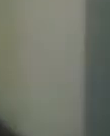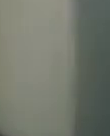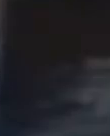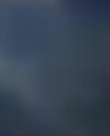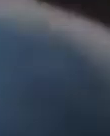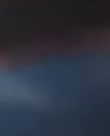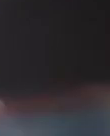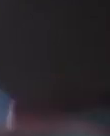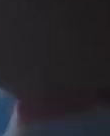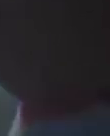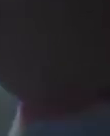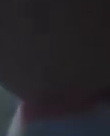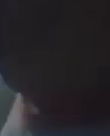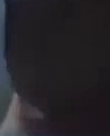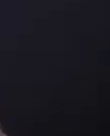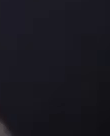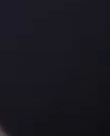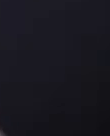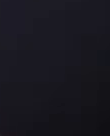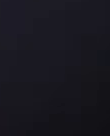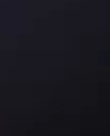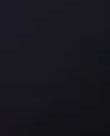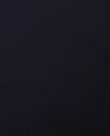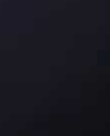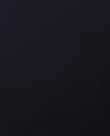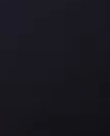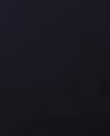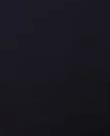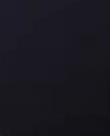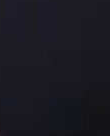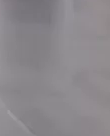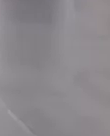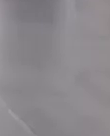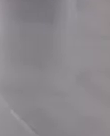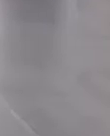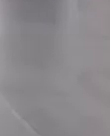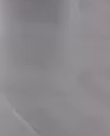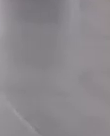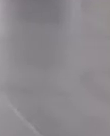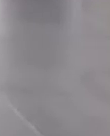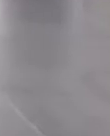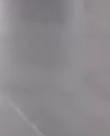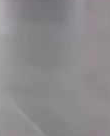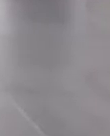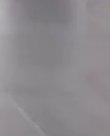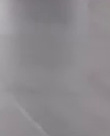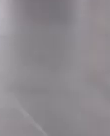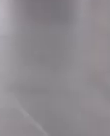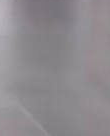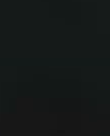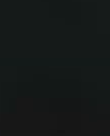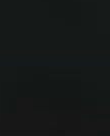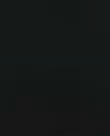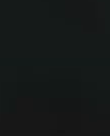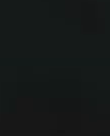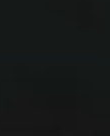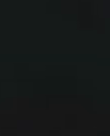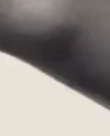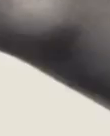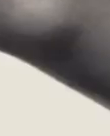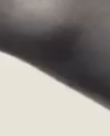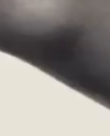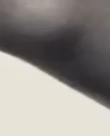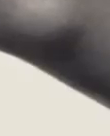valorizzare la multidisciplinarietà e la crescita professionale vogliamo un sistema di regole contro il dumping etica qualità